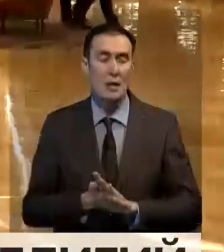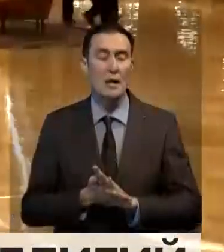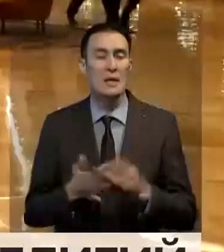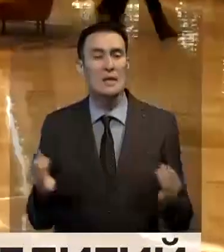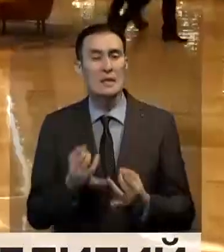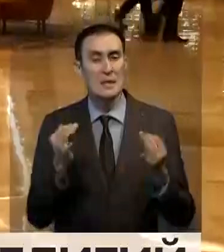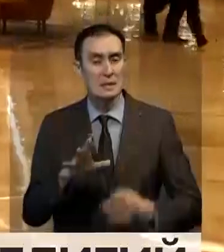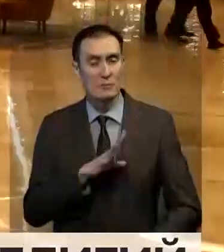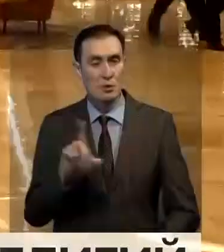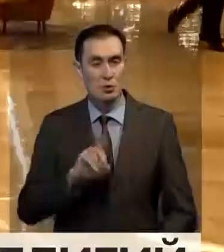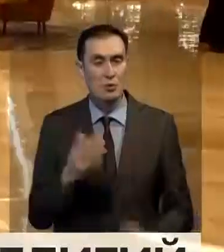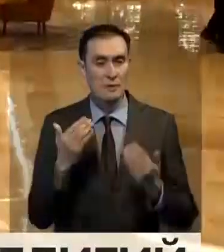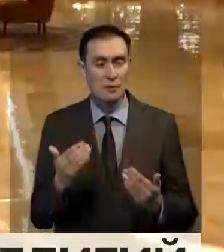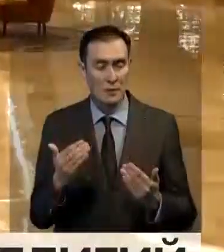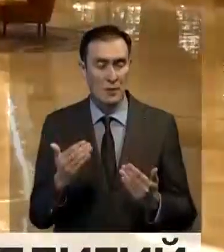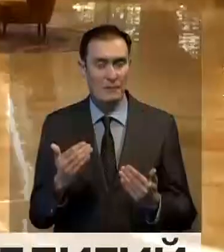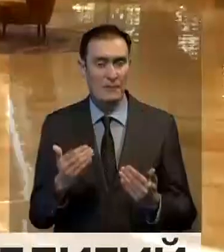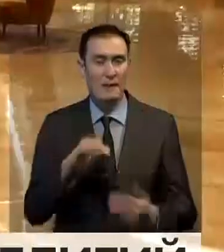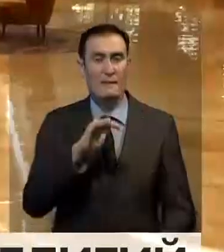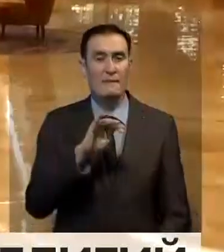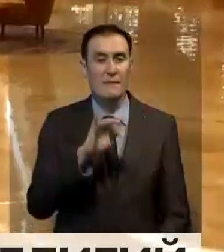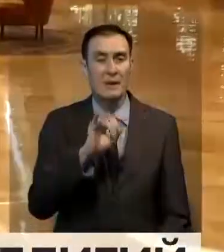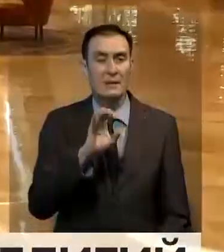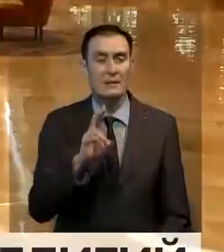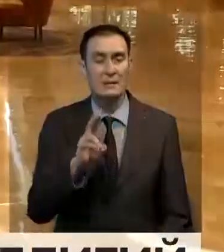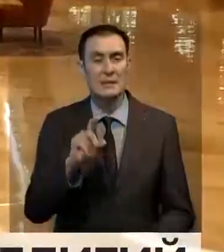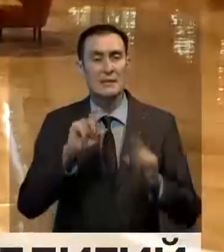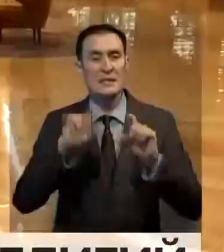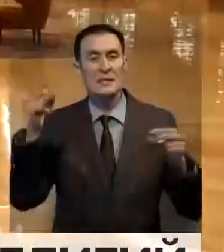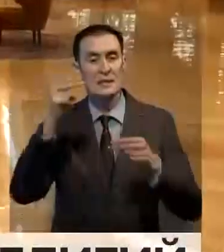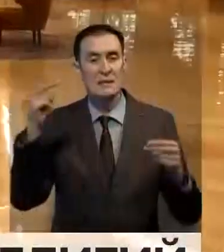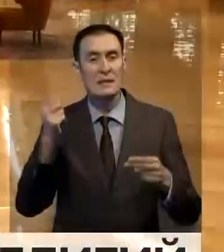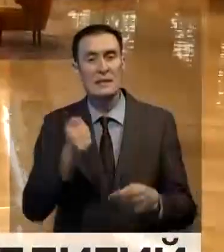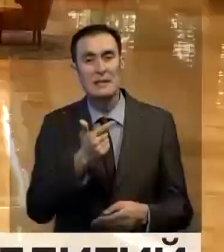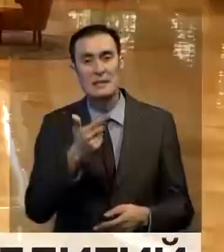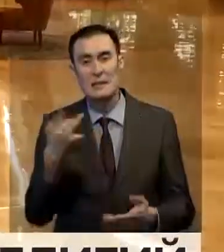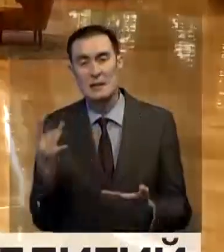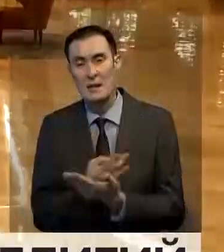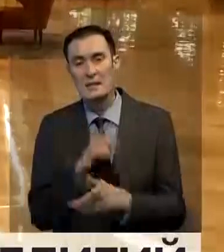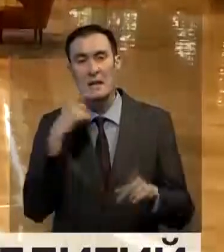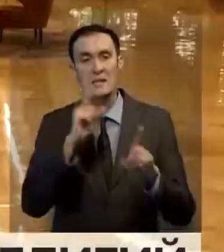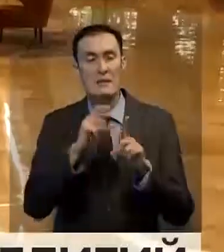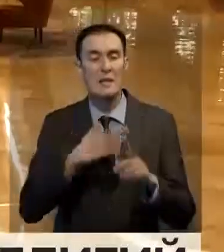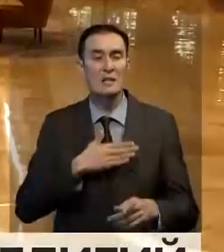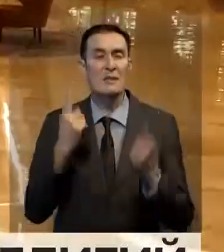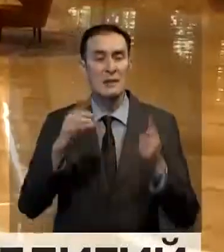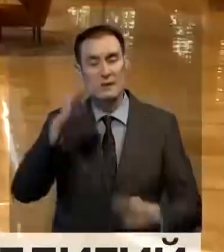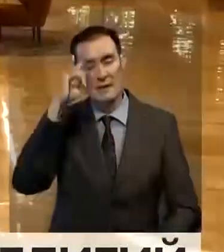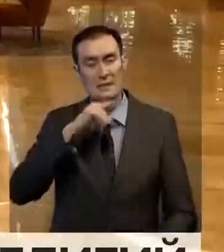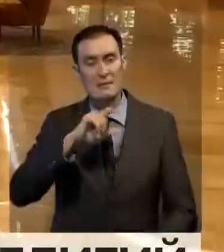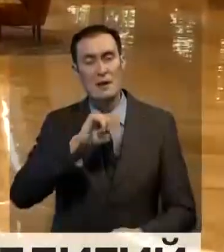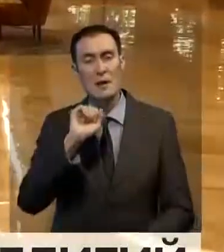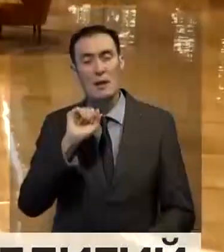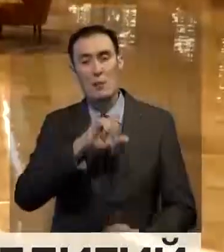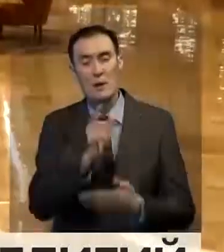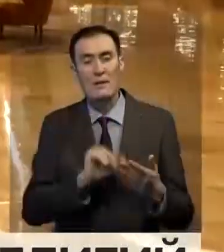Интересно было, что сегодня понтифик цитировал несколько раз слова нашего великого казахского поэта и